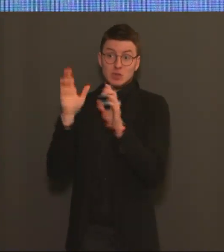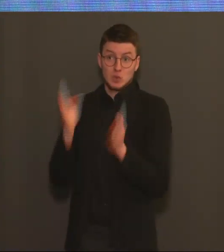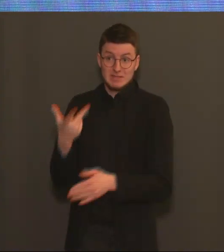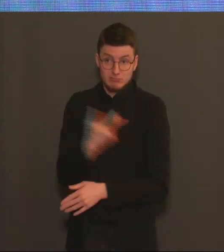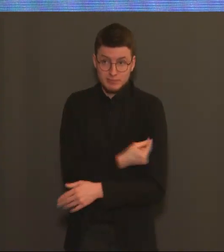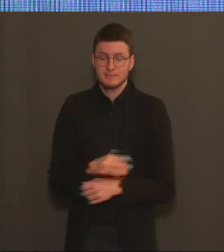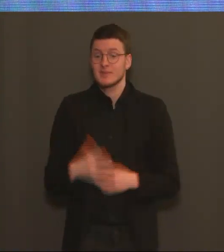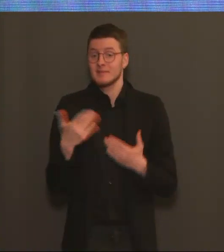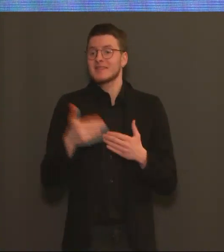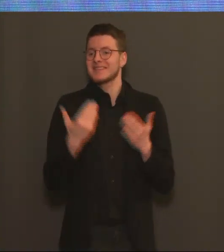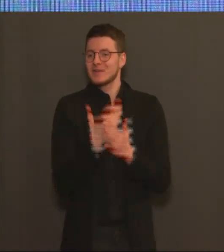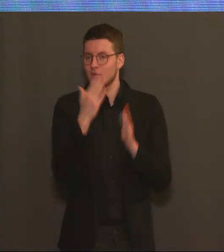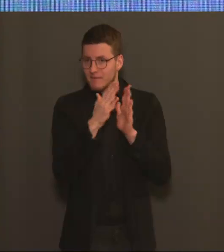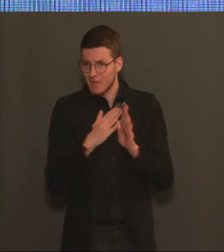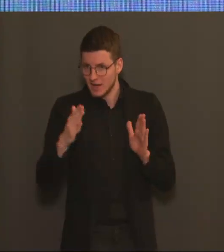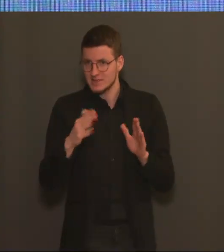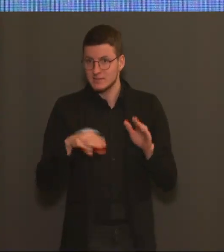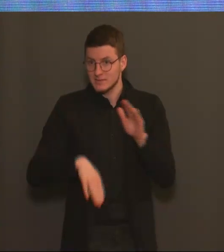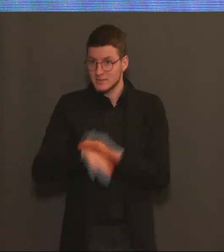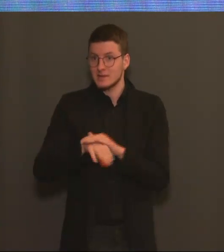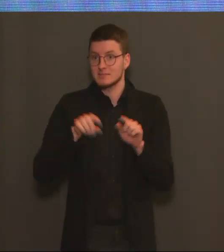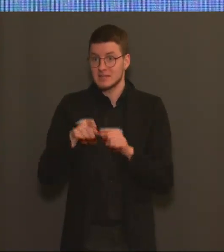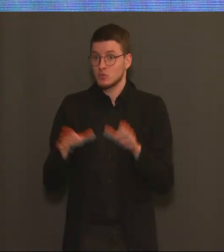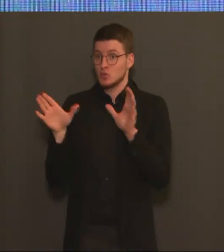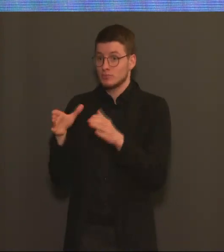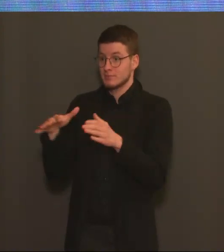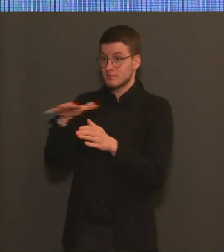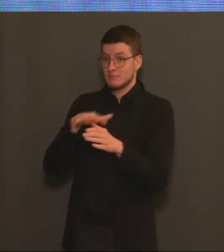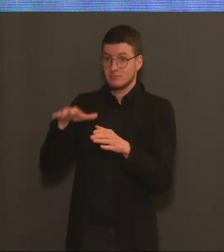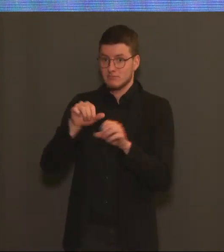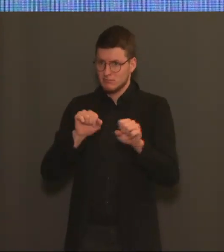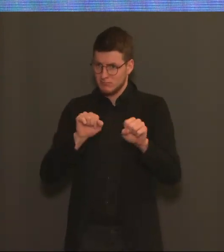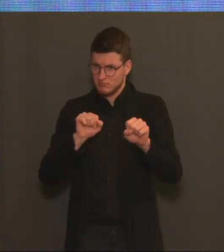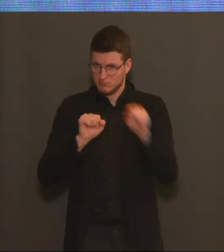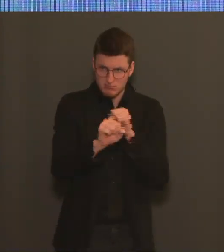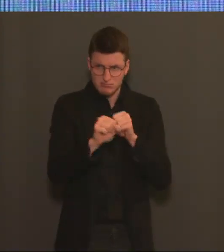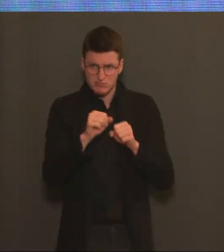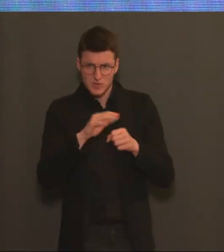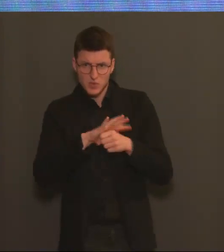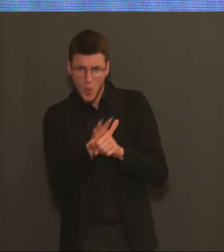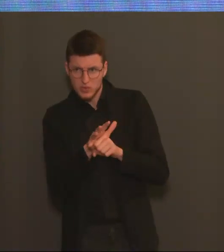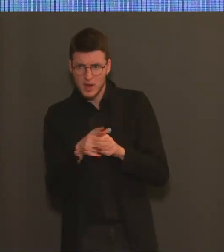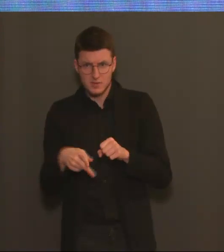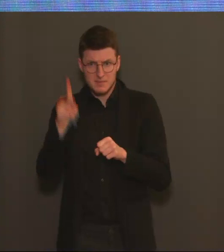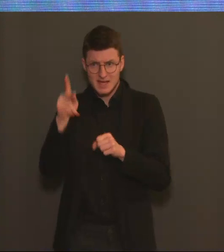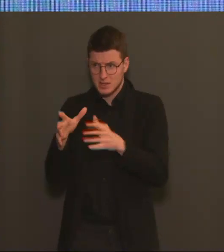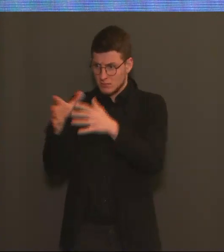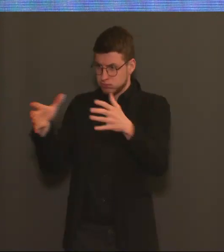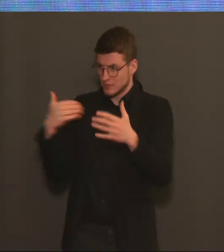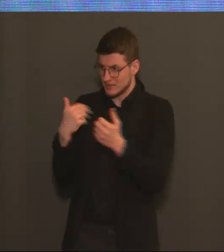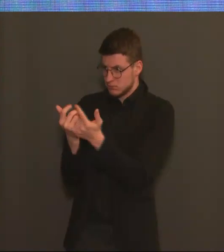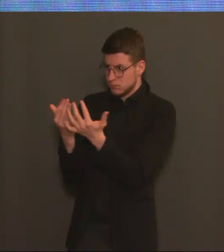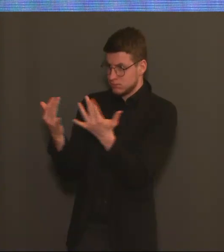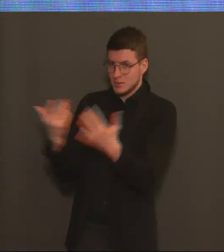in dat een groter aantal mensen sneller optimaal zal worden beschermd tegen